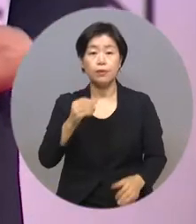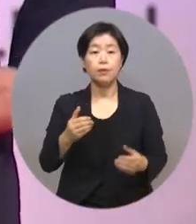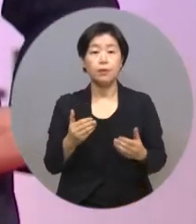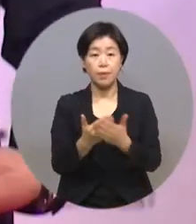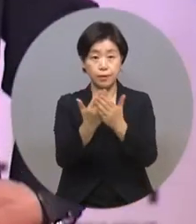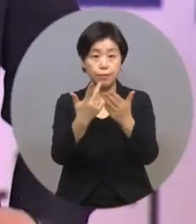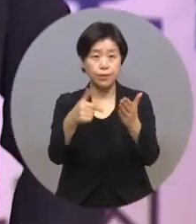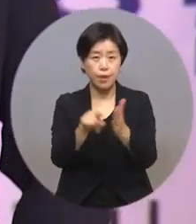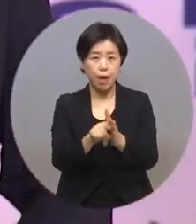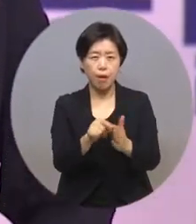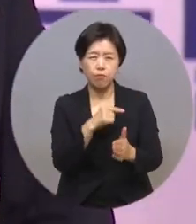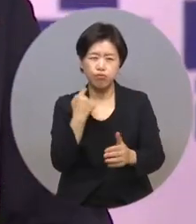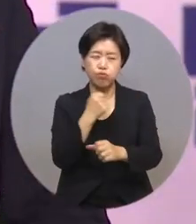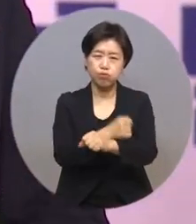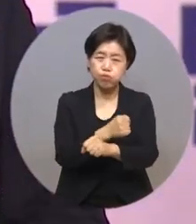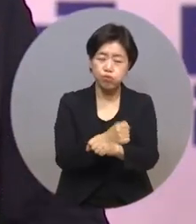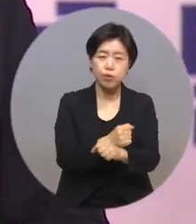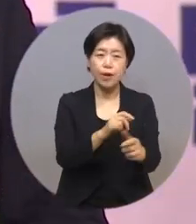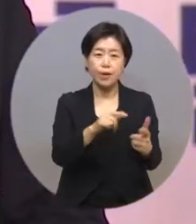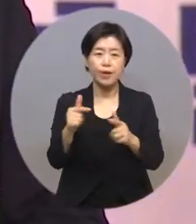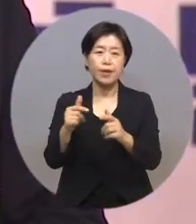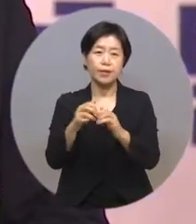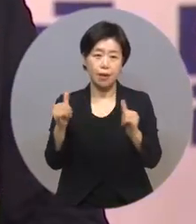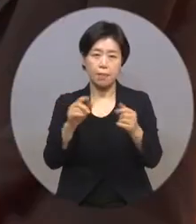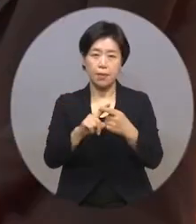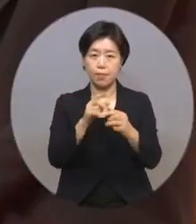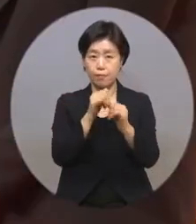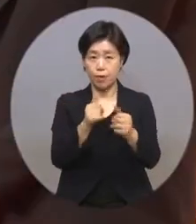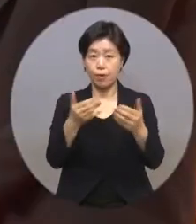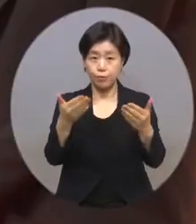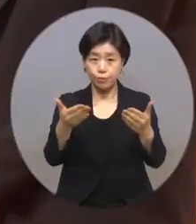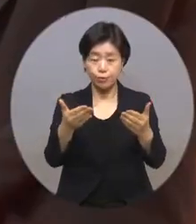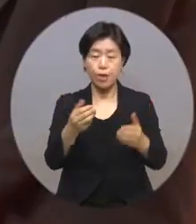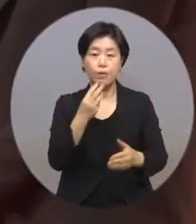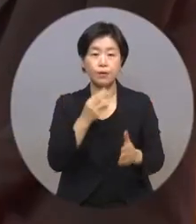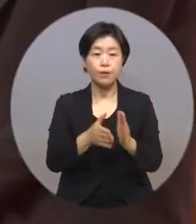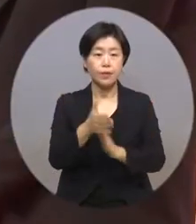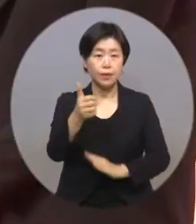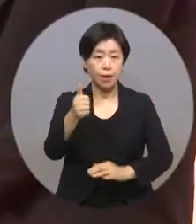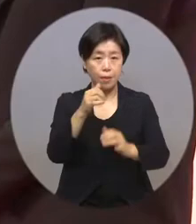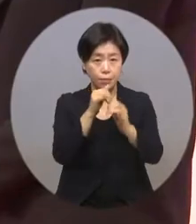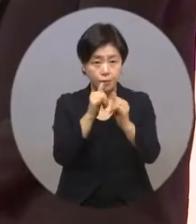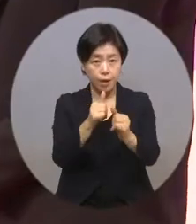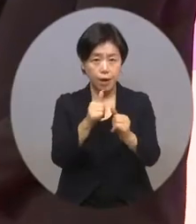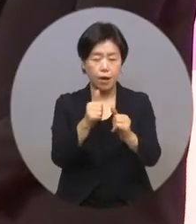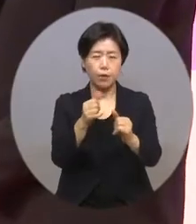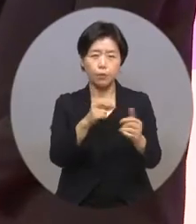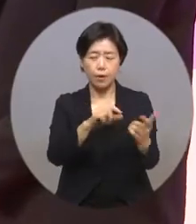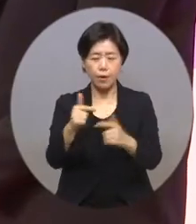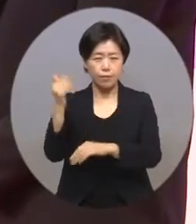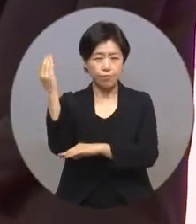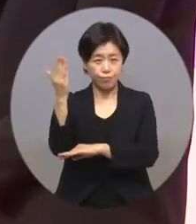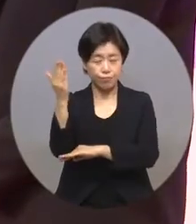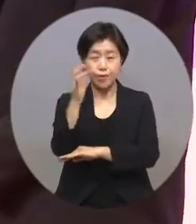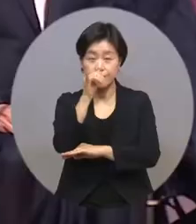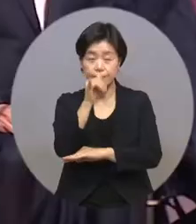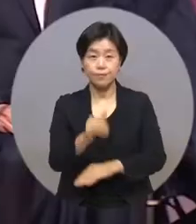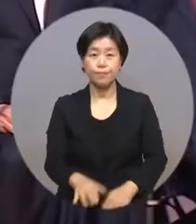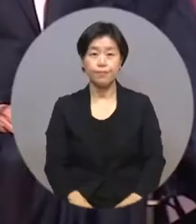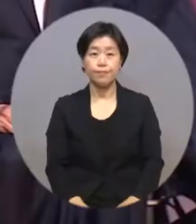위해 헌신한 공로를 치하하는 감사패 수여, 서울시장 표창, 특강 등 다채로운 행사가